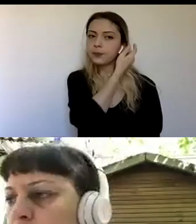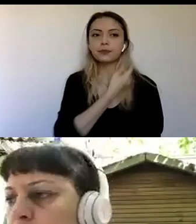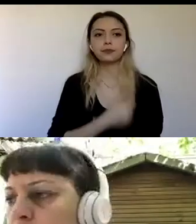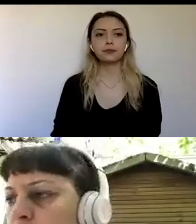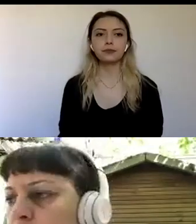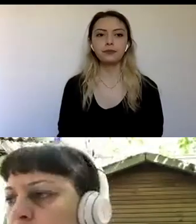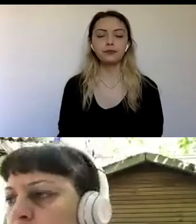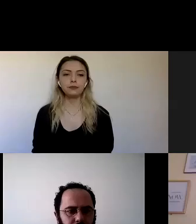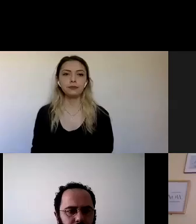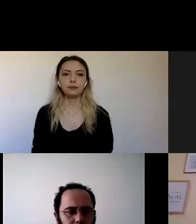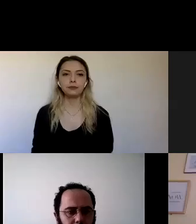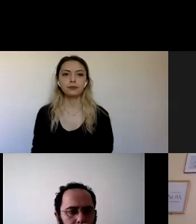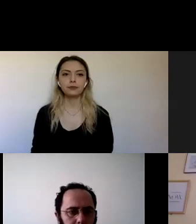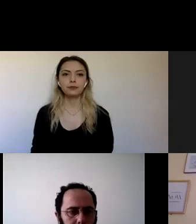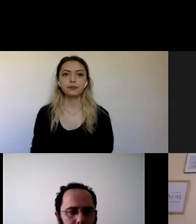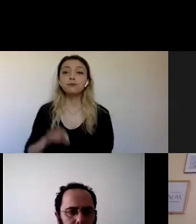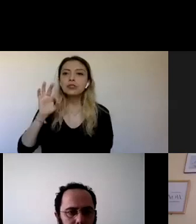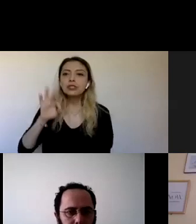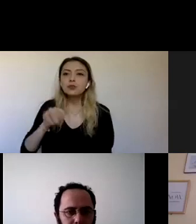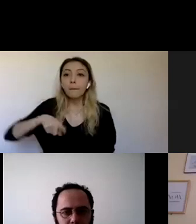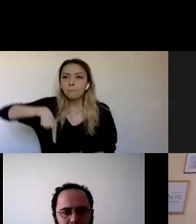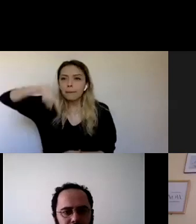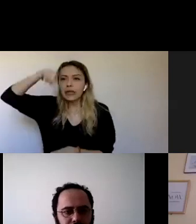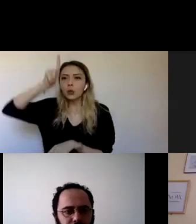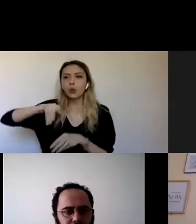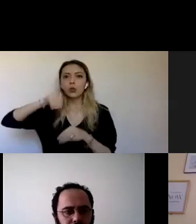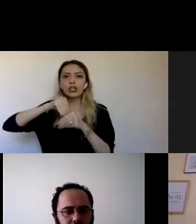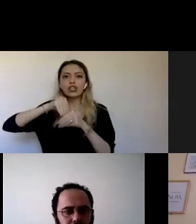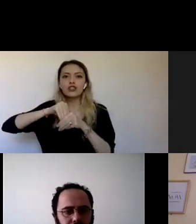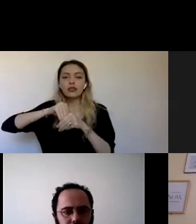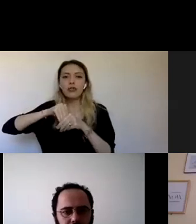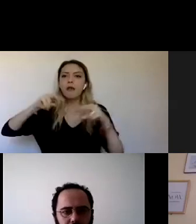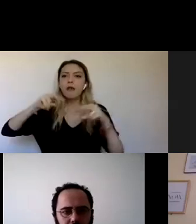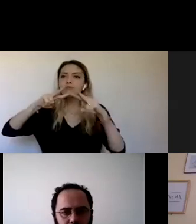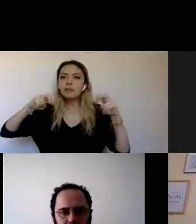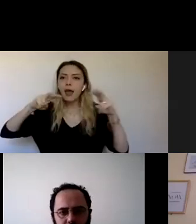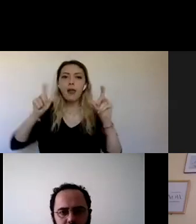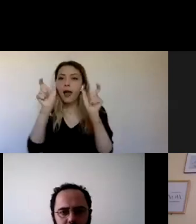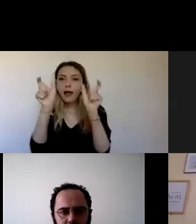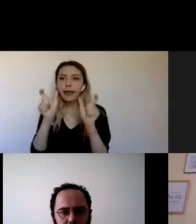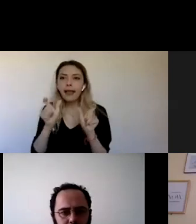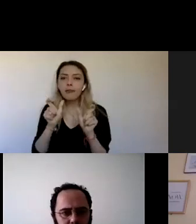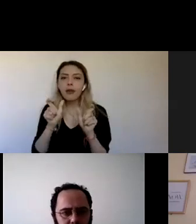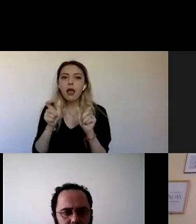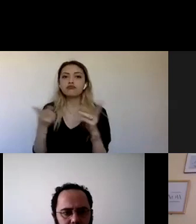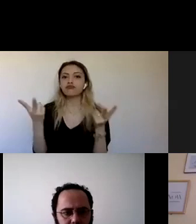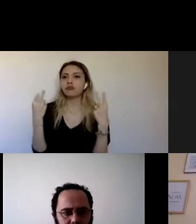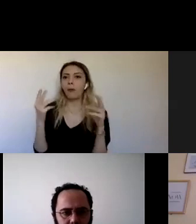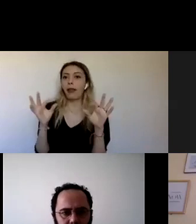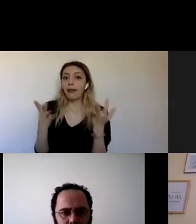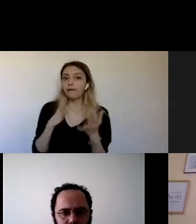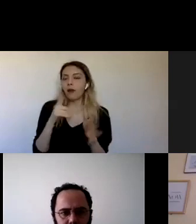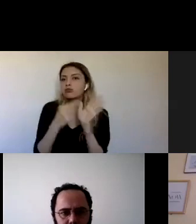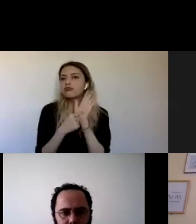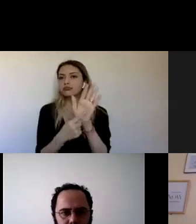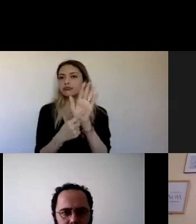Türkiye'de günlük arama trendlerine baktığımızda kullanıcıların en çok aradığı kelimeler şunlar. Ya da gerçek zamanlı